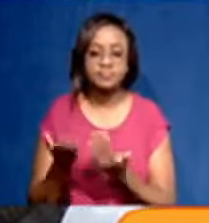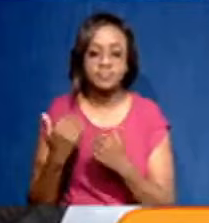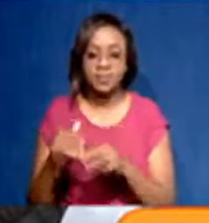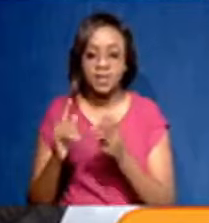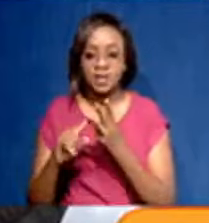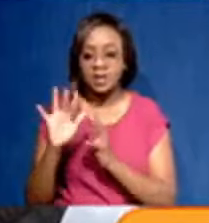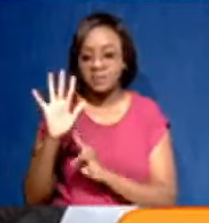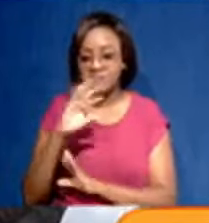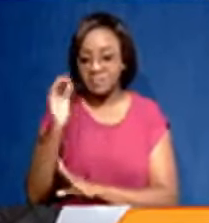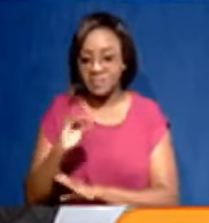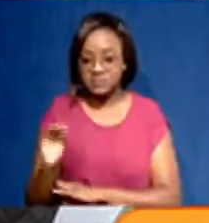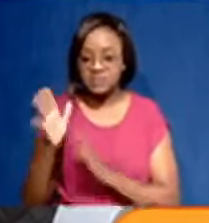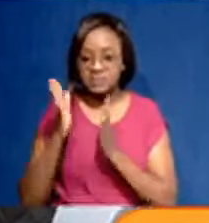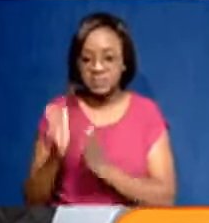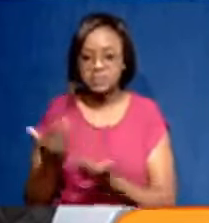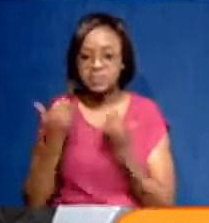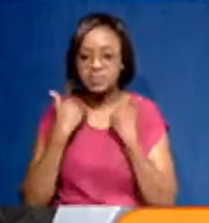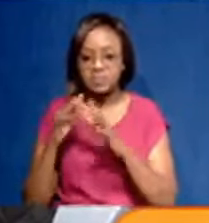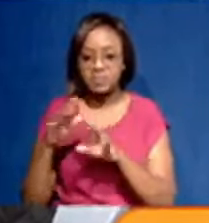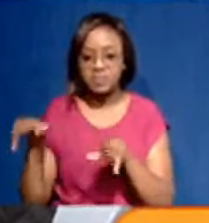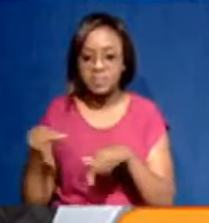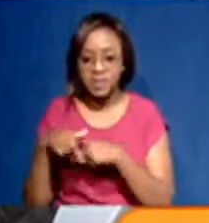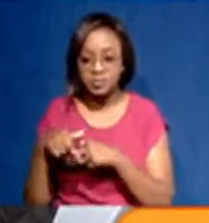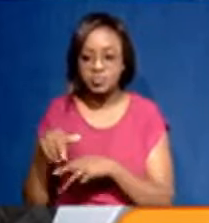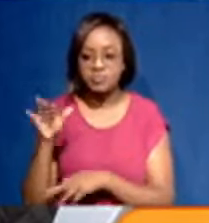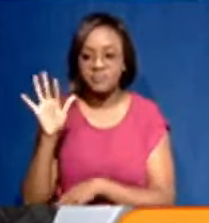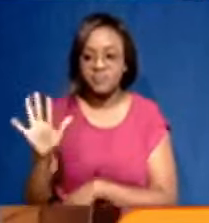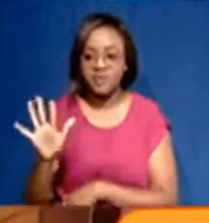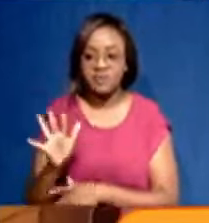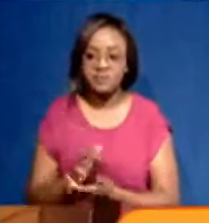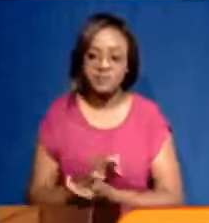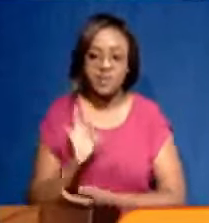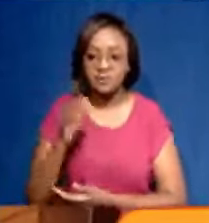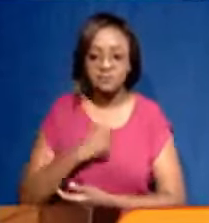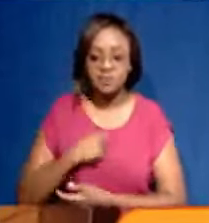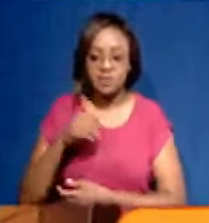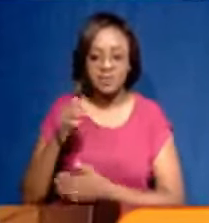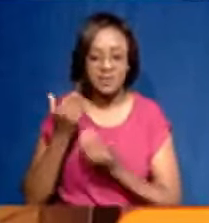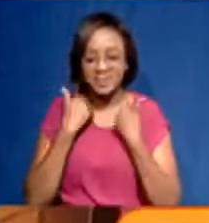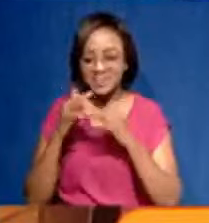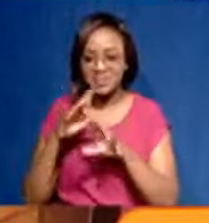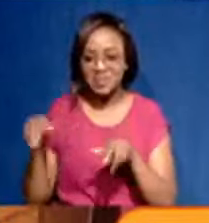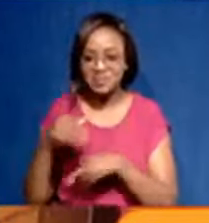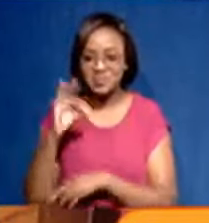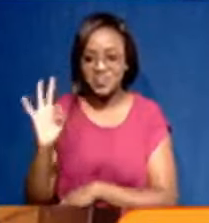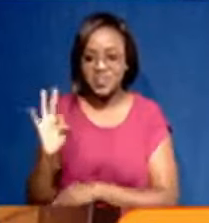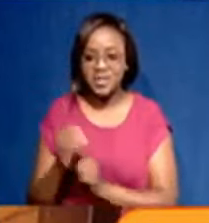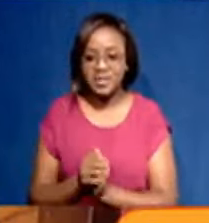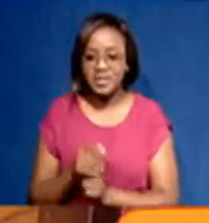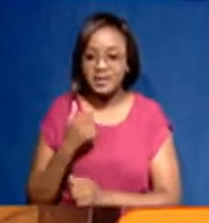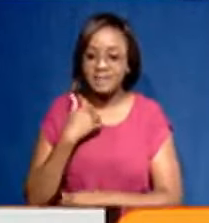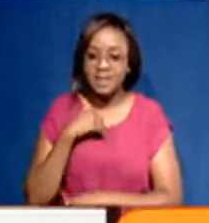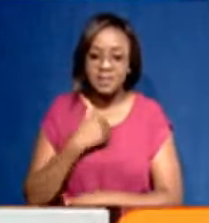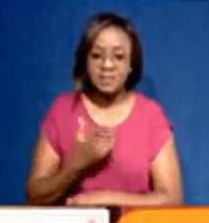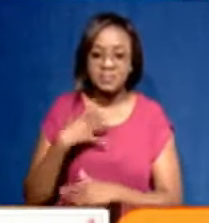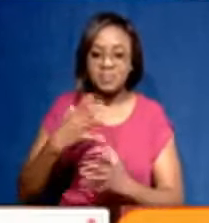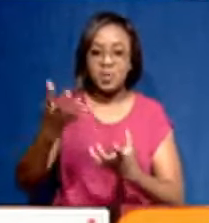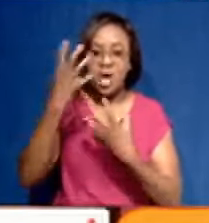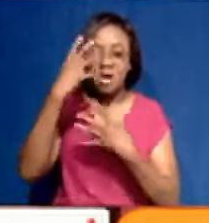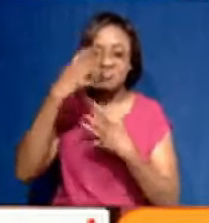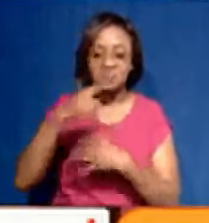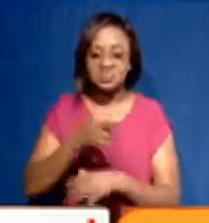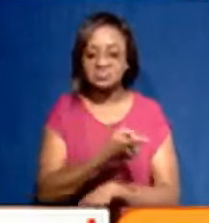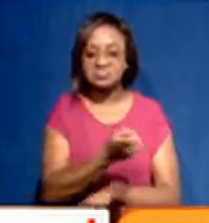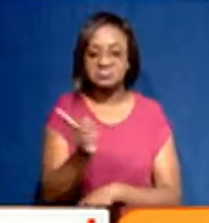then 5% mwenye atakuwa amefikisha apewe 3-bedroom. Mimi nimechoka kuitwa majina. Tumechoka kuitwa watoto wa